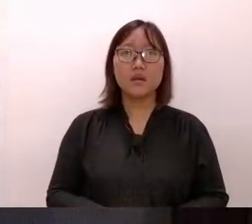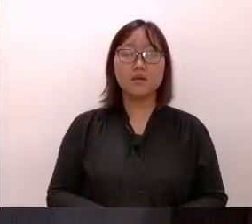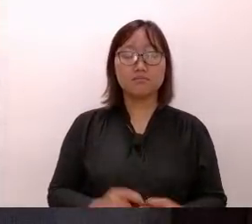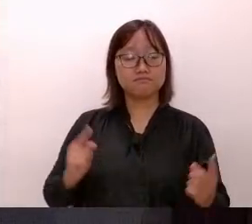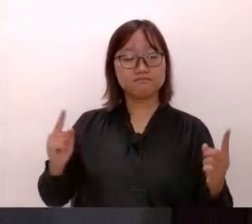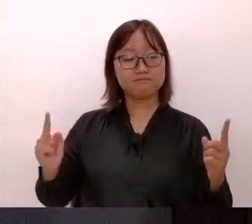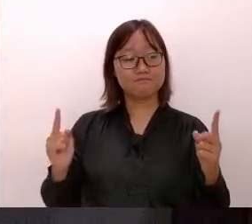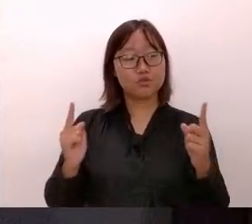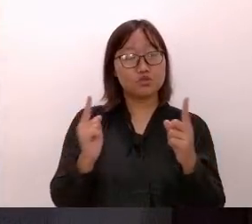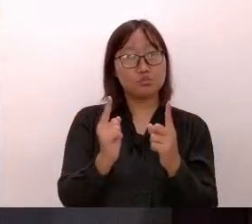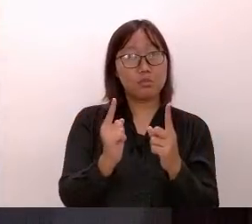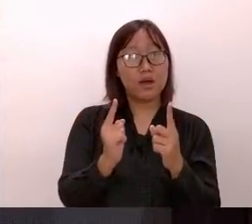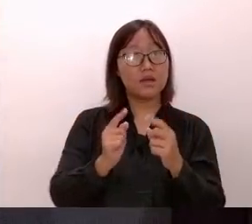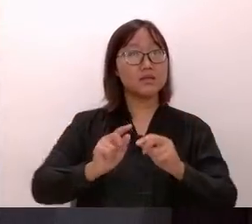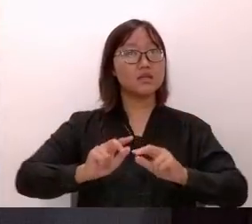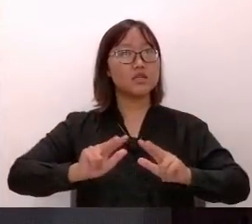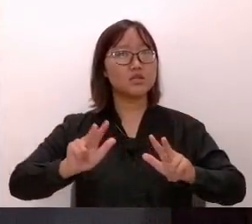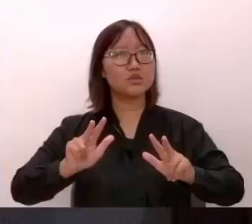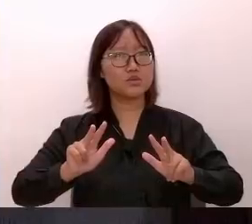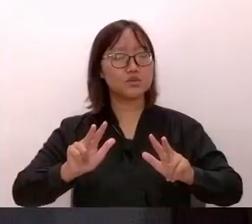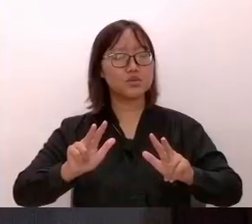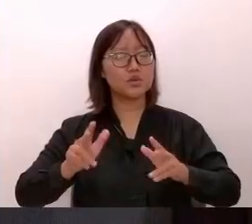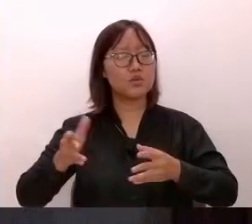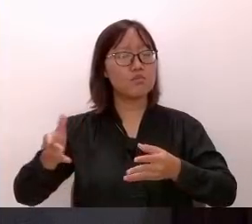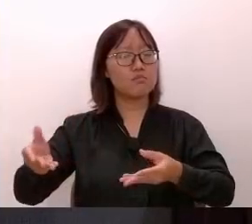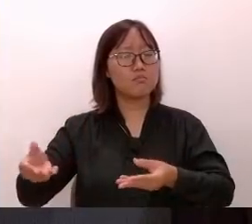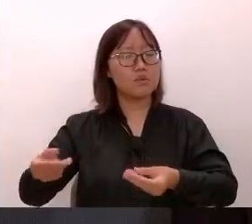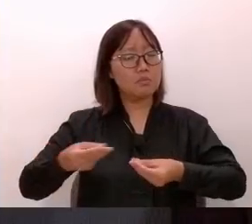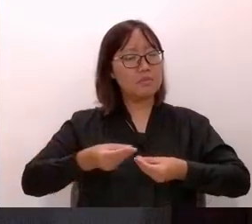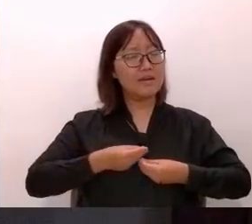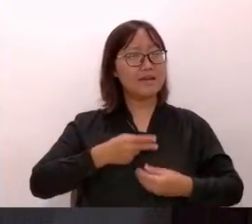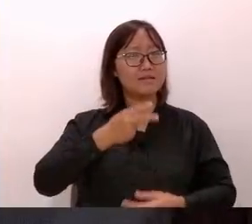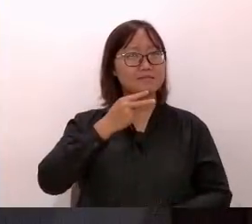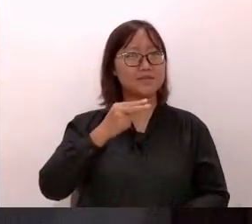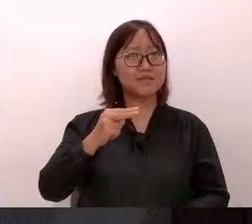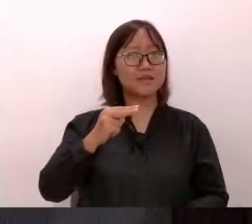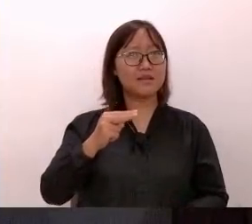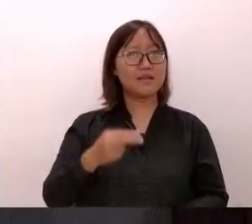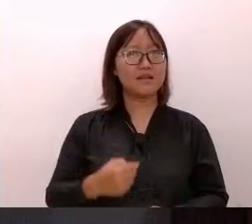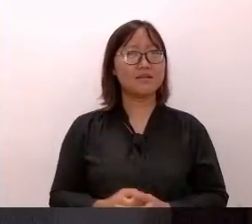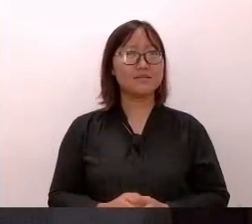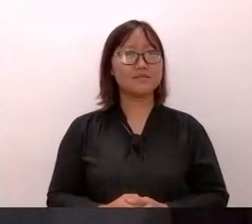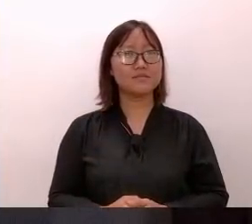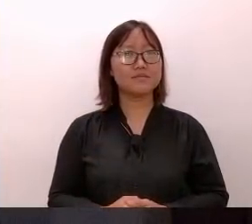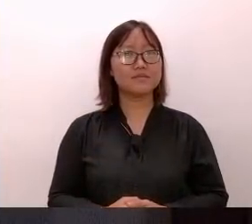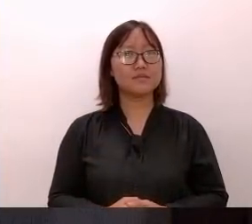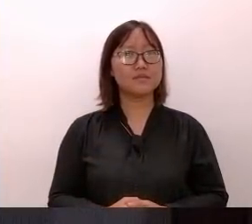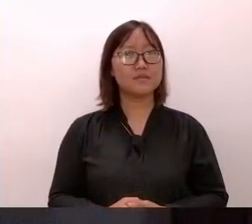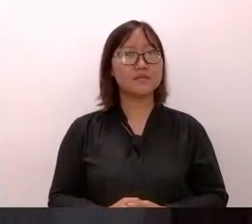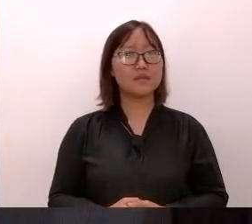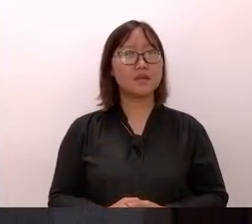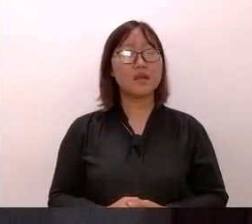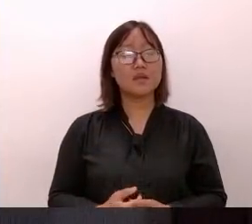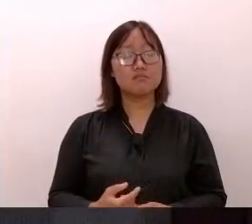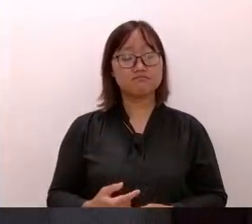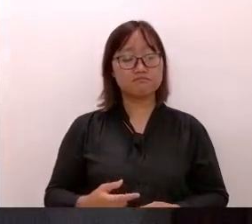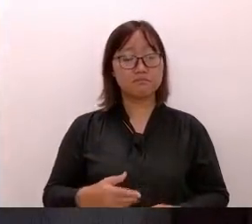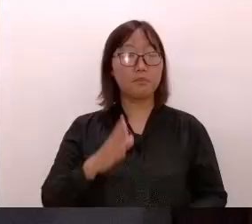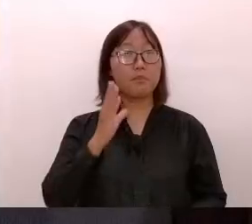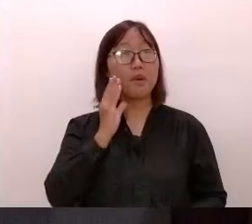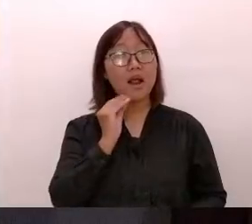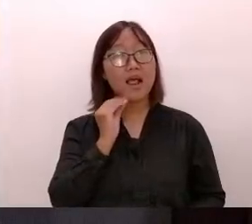Hai disitu ada dinamika dimana perjumpaan indrawi mengantar pada pengalaman iman